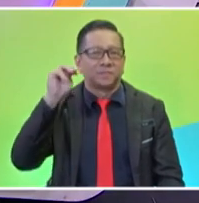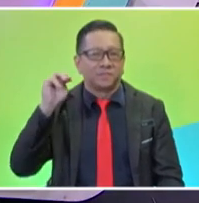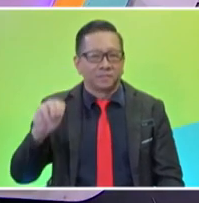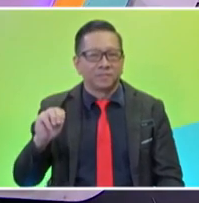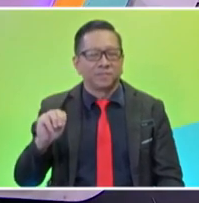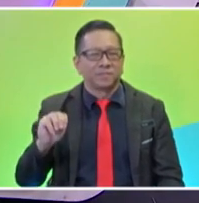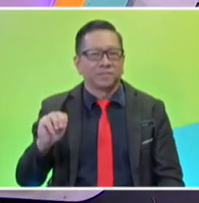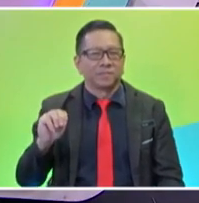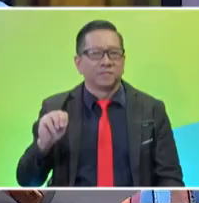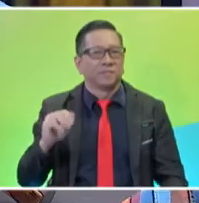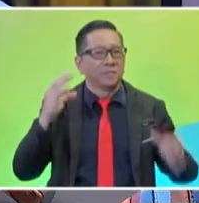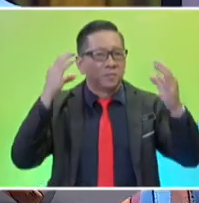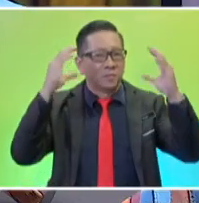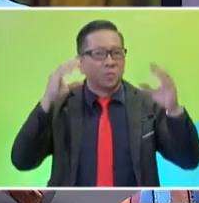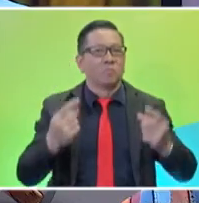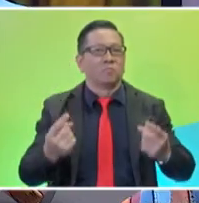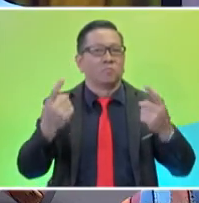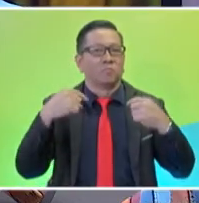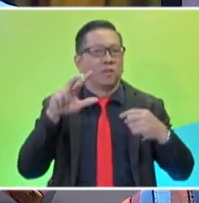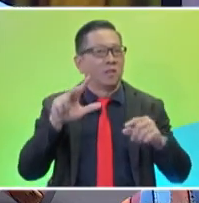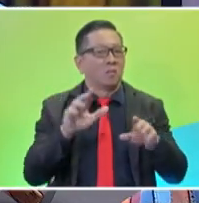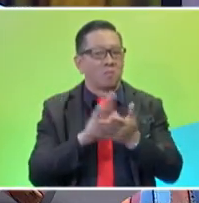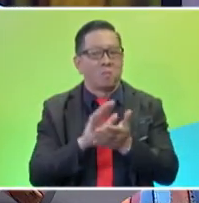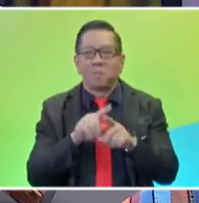murid-murid Cikgu yang datang sekolah